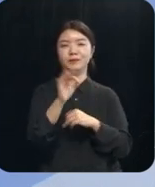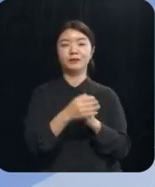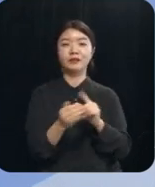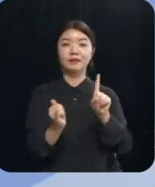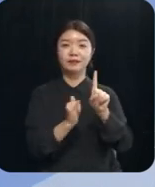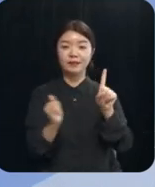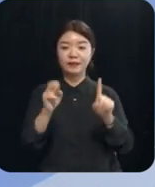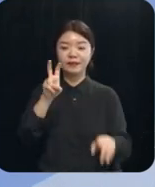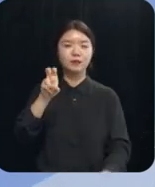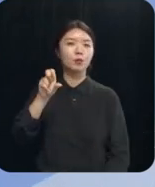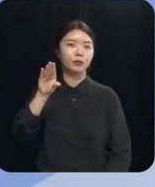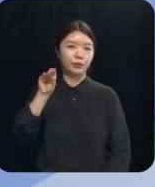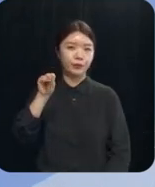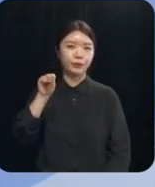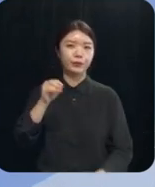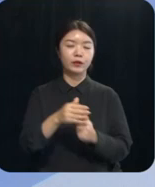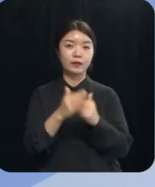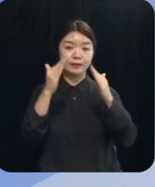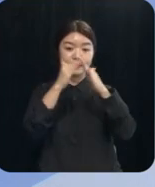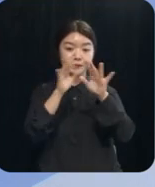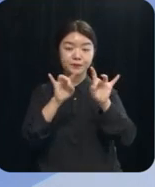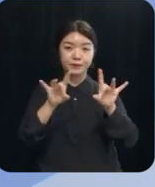1인당 25만 원, 가구당